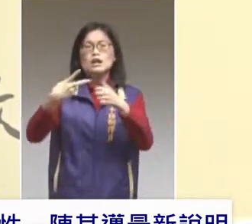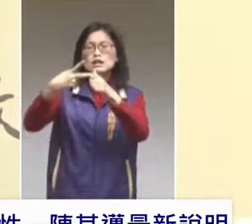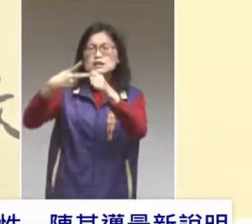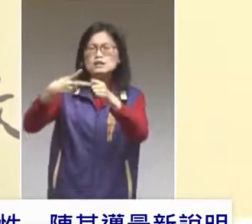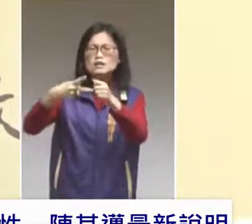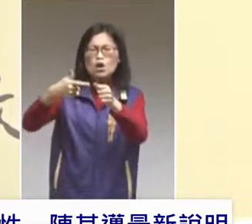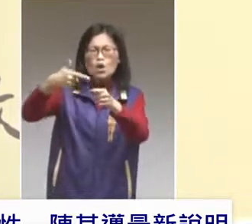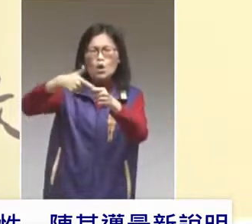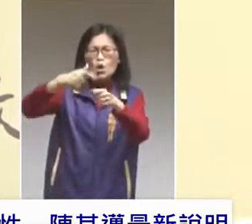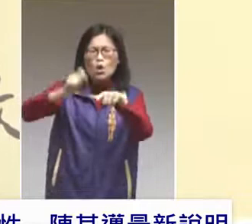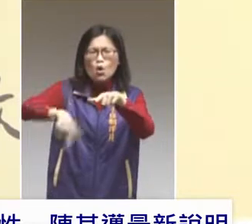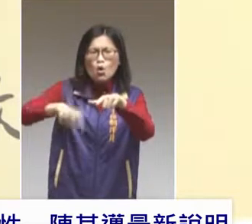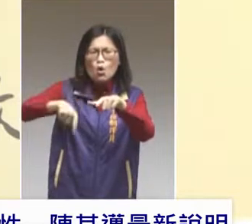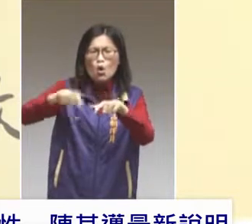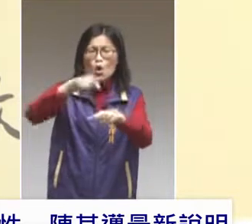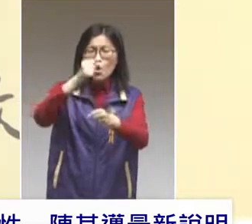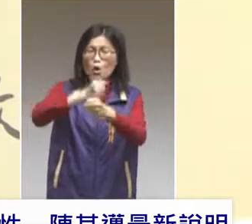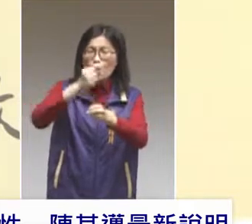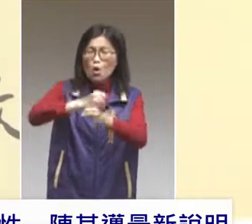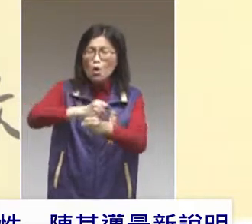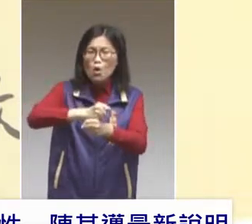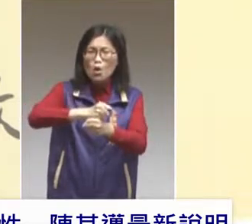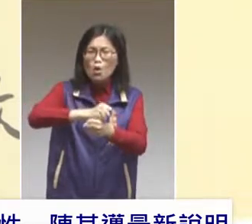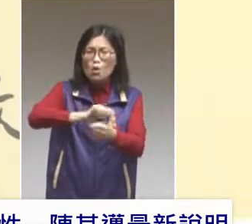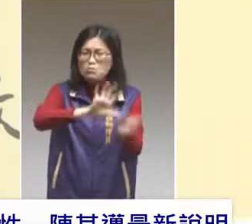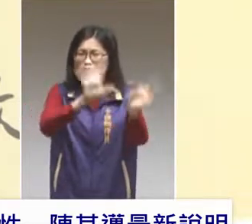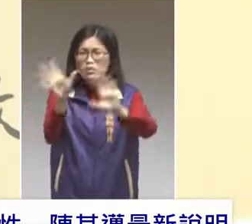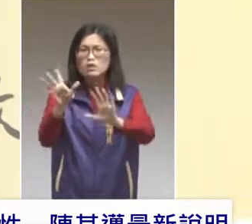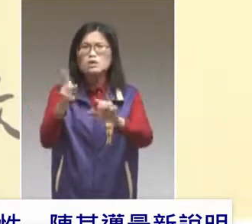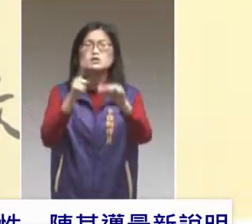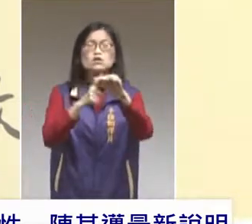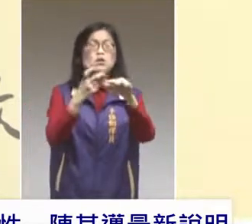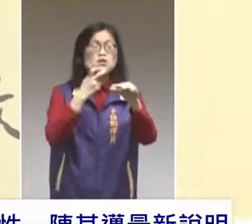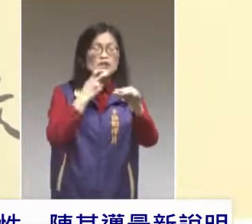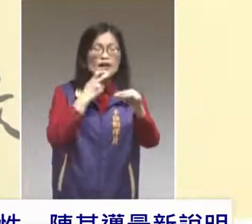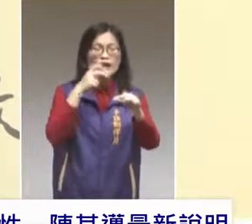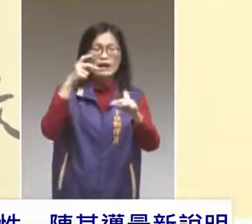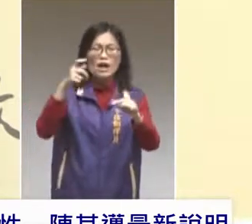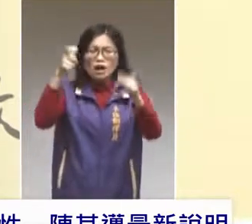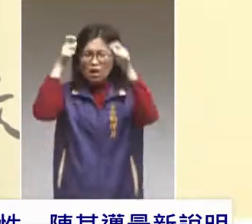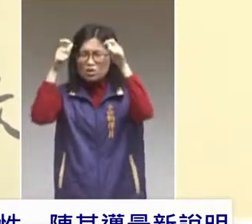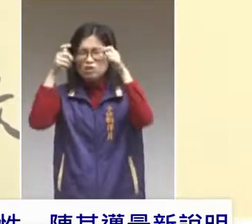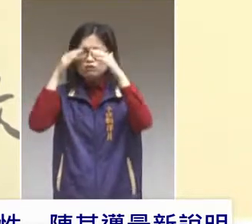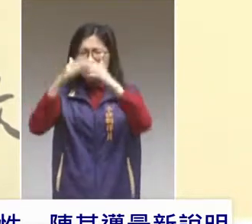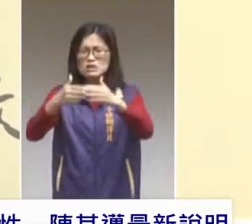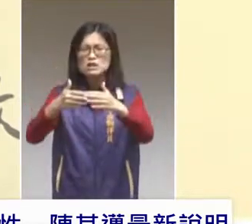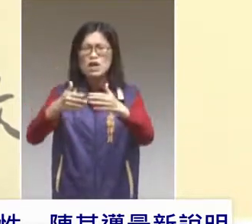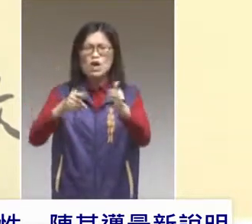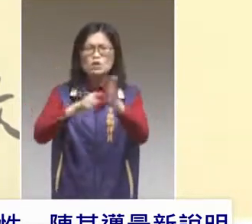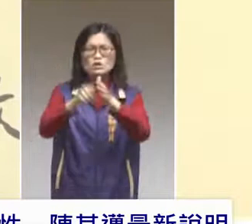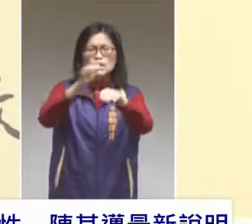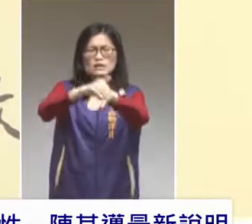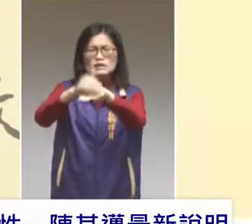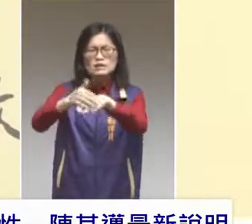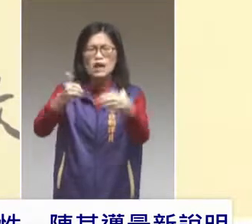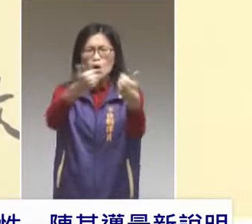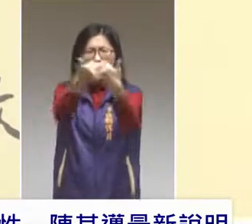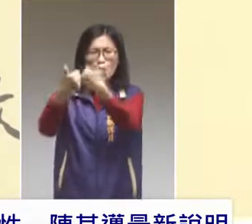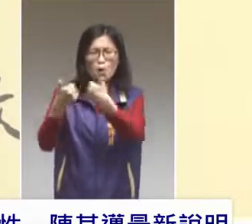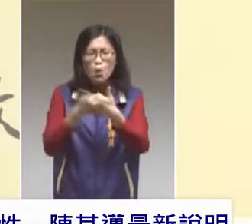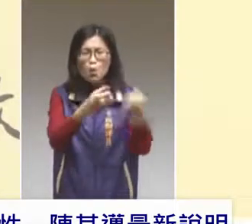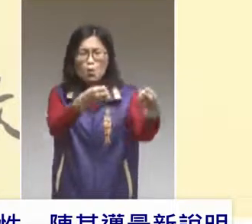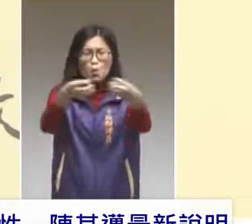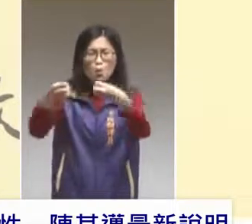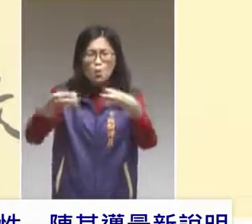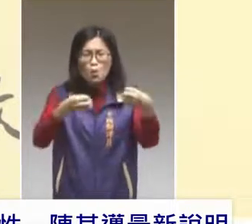第二个，在整个中油这部分的运作上面，那这个是经过中央、地方以及我们